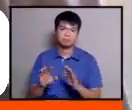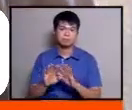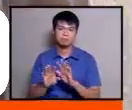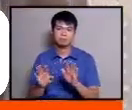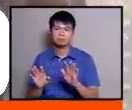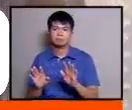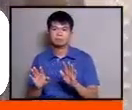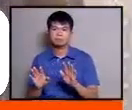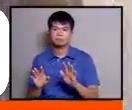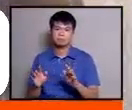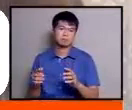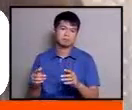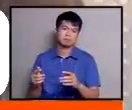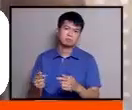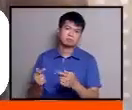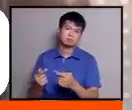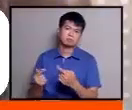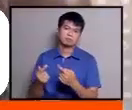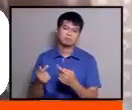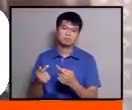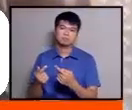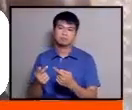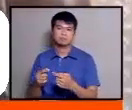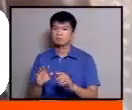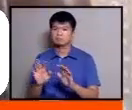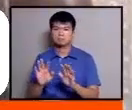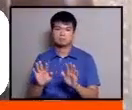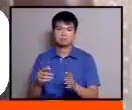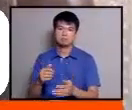tayong mag-away. I will not help anybody.